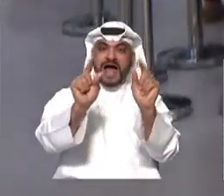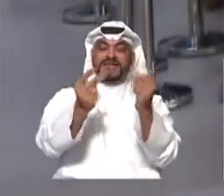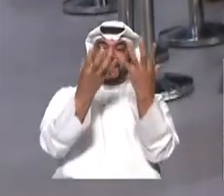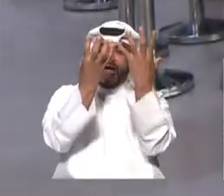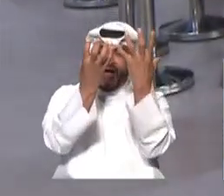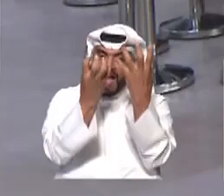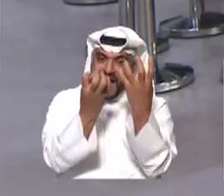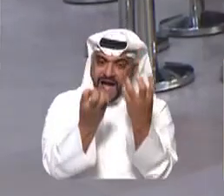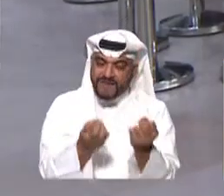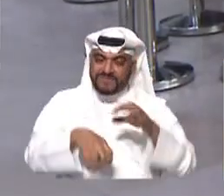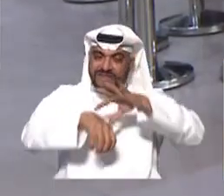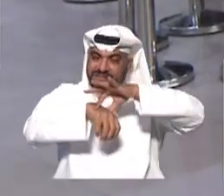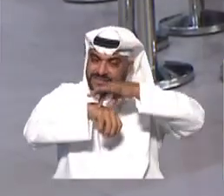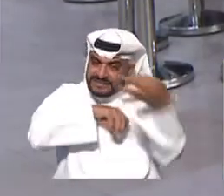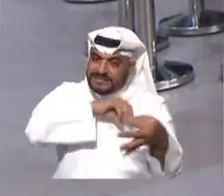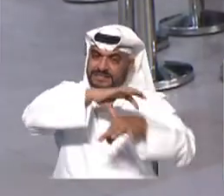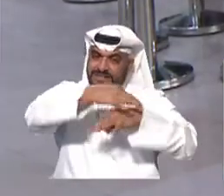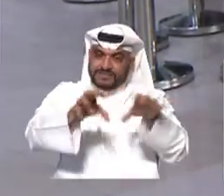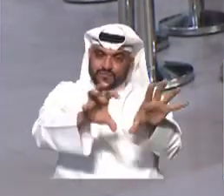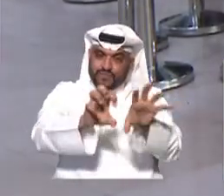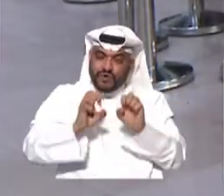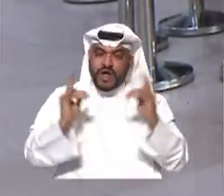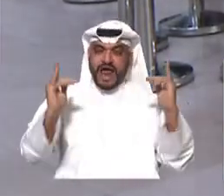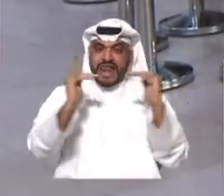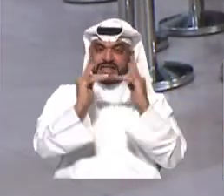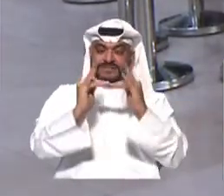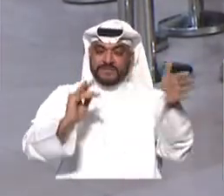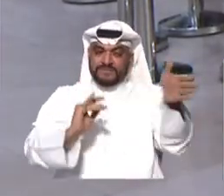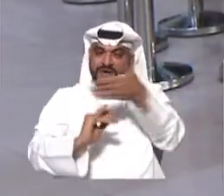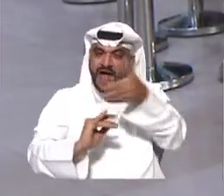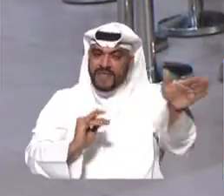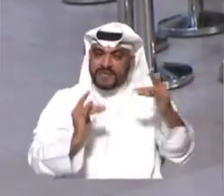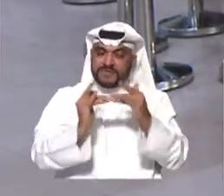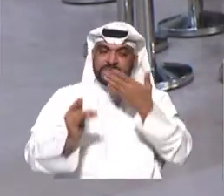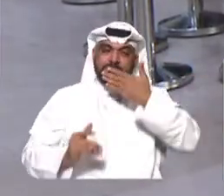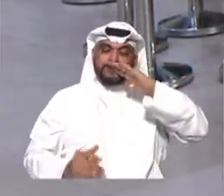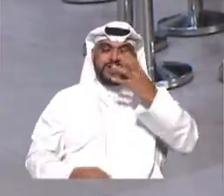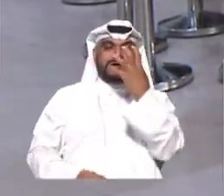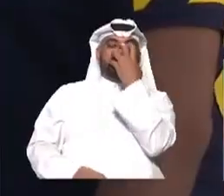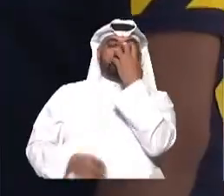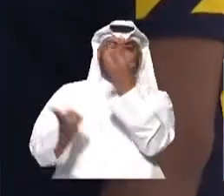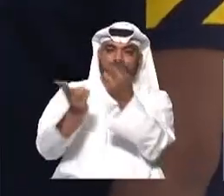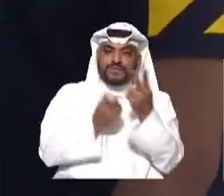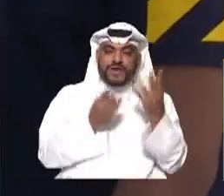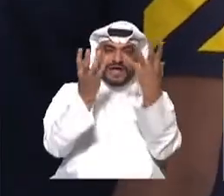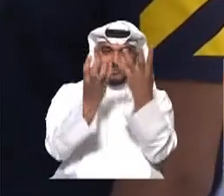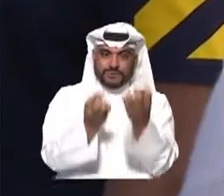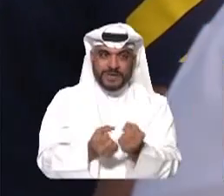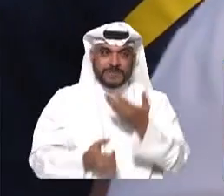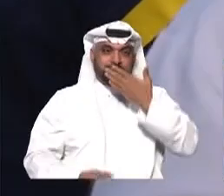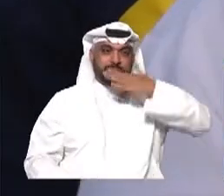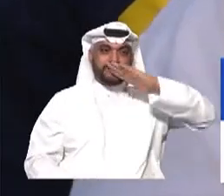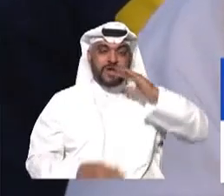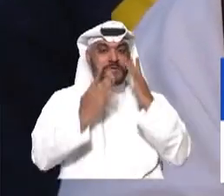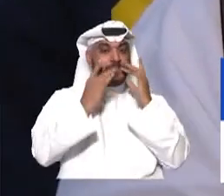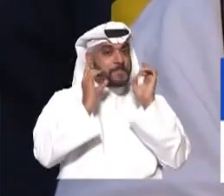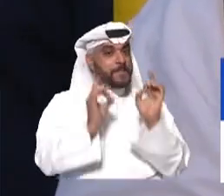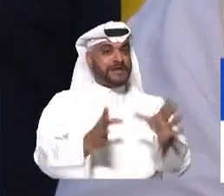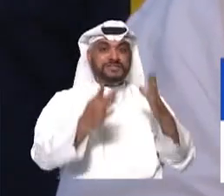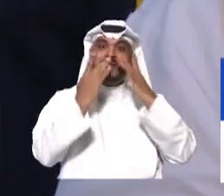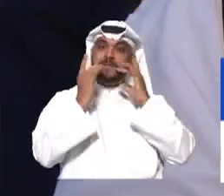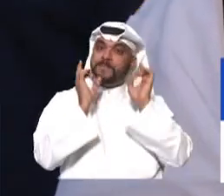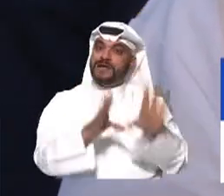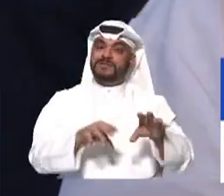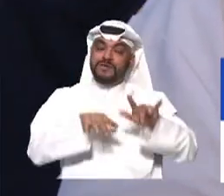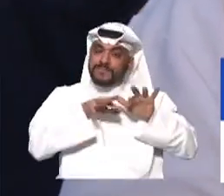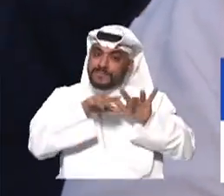معدلات الإصابة وإشغال الأسرة والعناية المركزة. بالنسبة حق الإقبال ما شاء الله، بالنسبة حق التسجيل